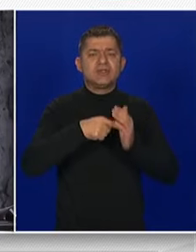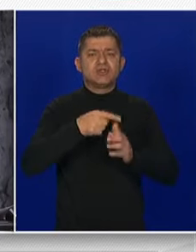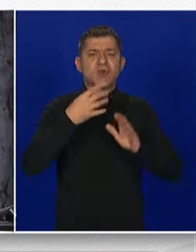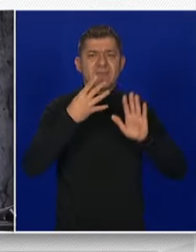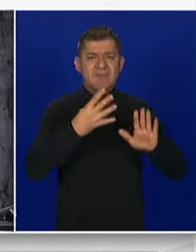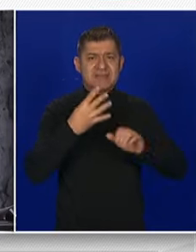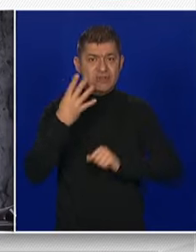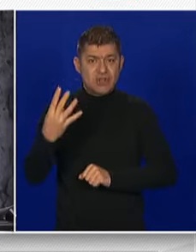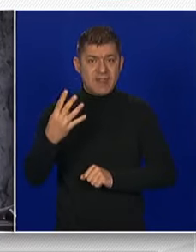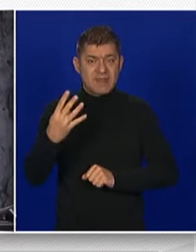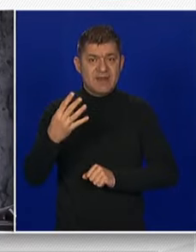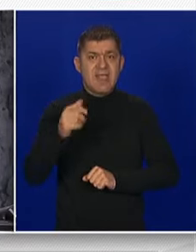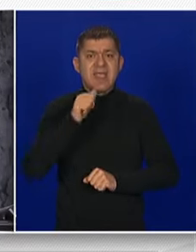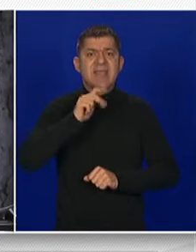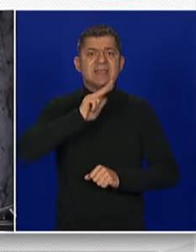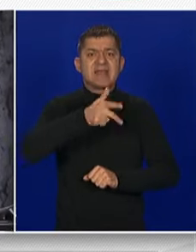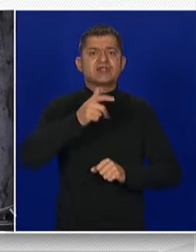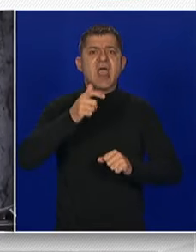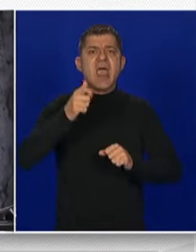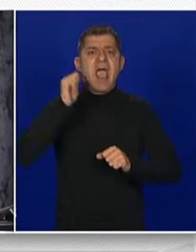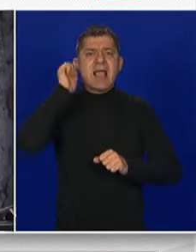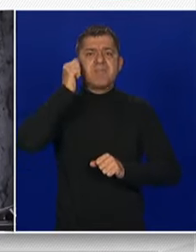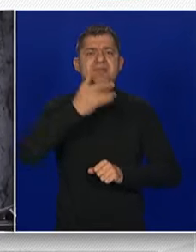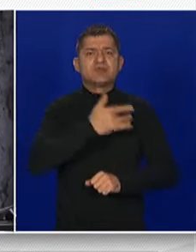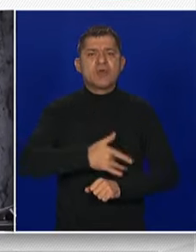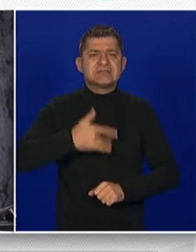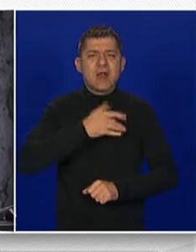i treća Krapinsko-Zagorska